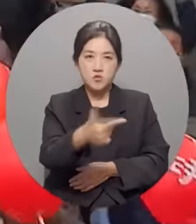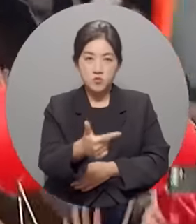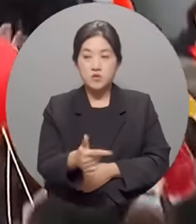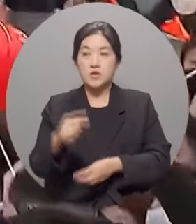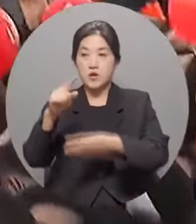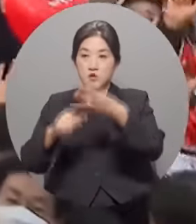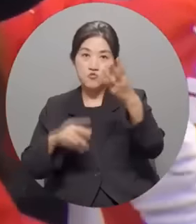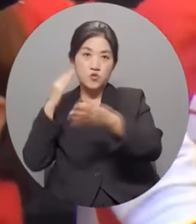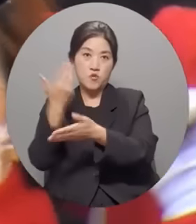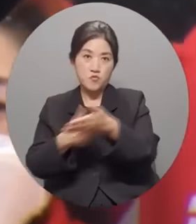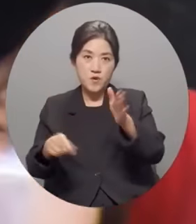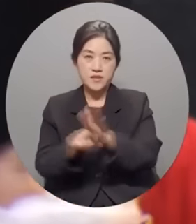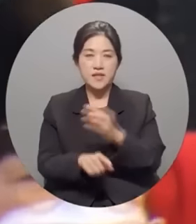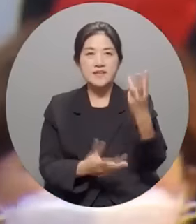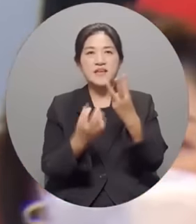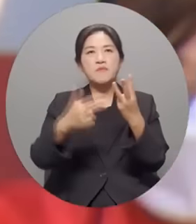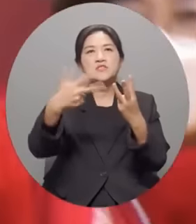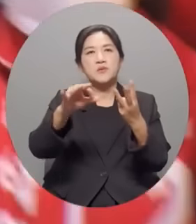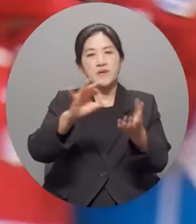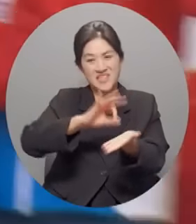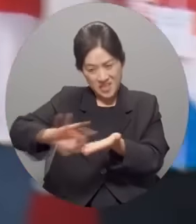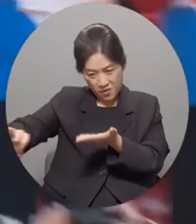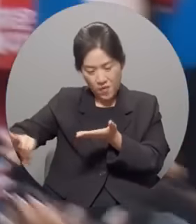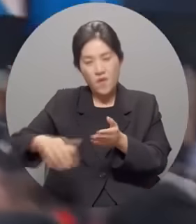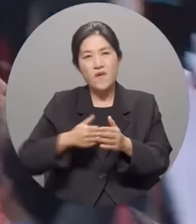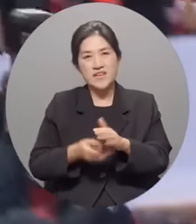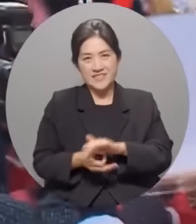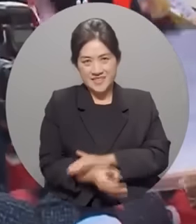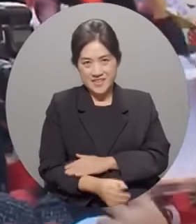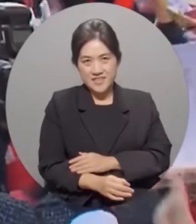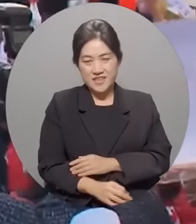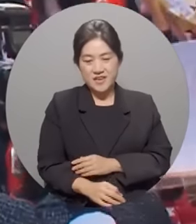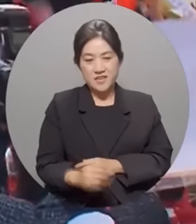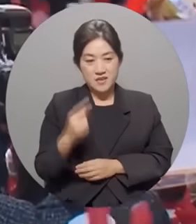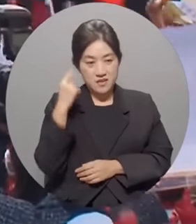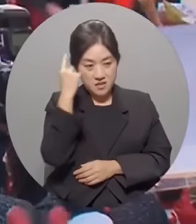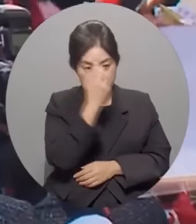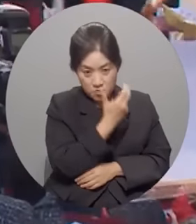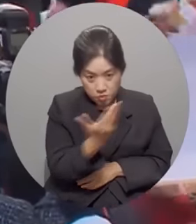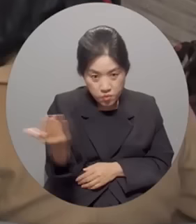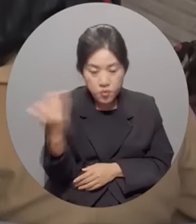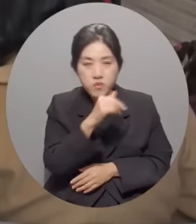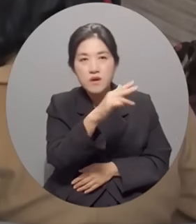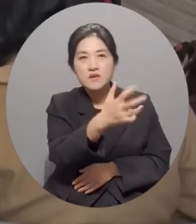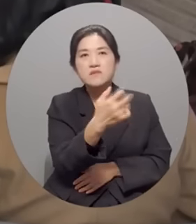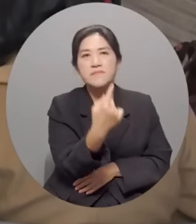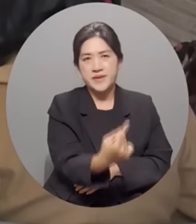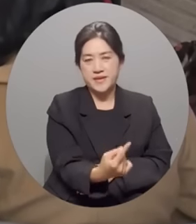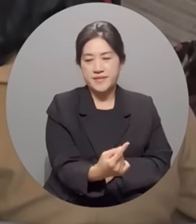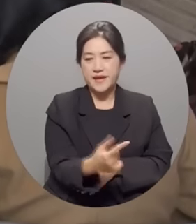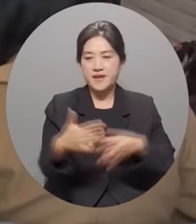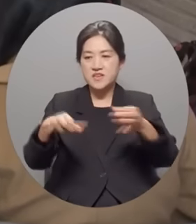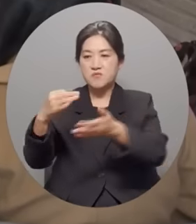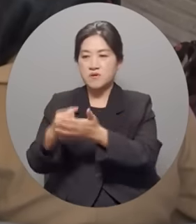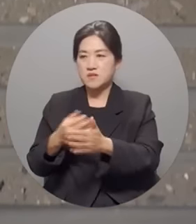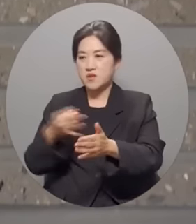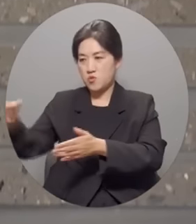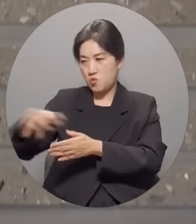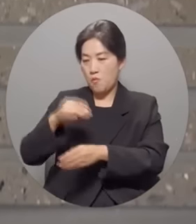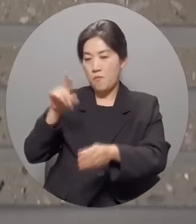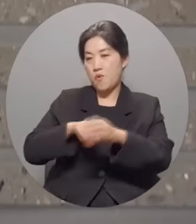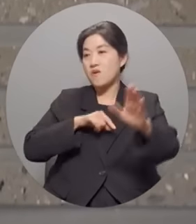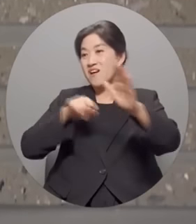위해 3억 7천여만 원을 들여 여은 한 차례 여론 조사를 해줬고 김건희 여사에게 비용을 받으러 갔다가